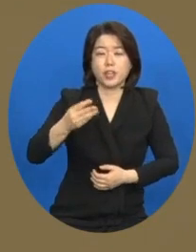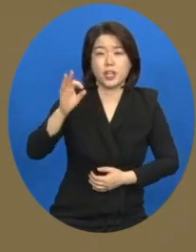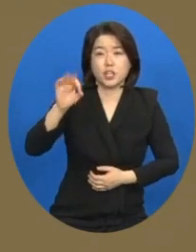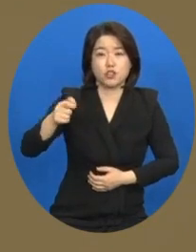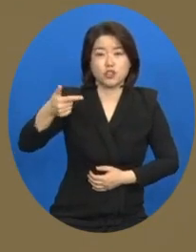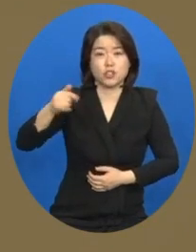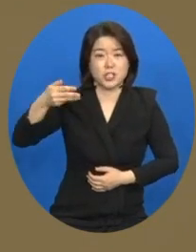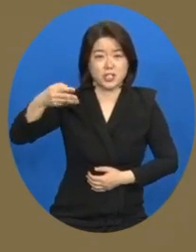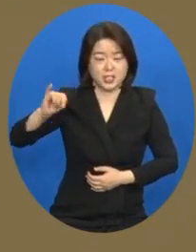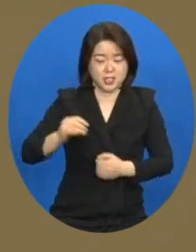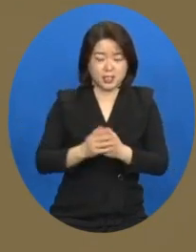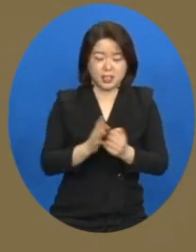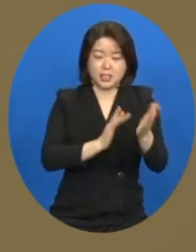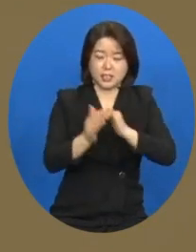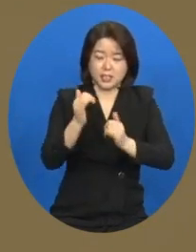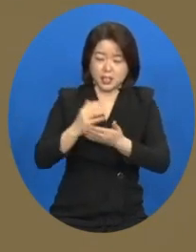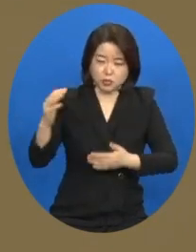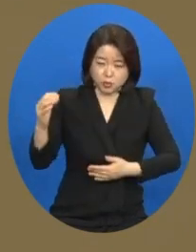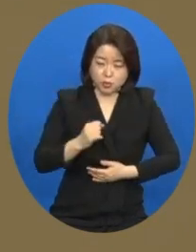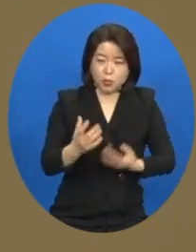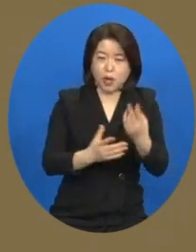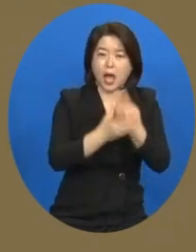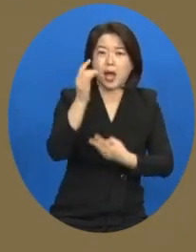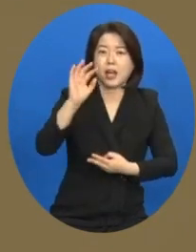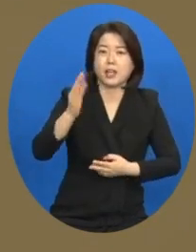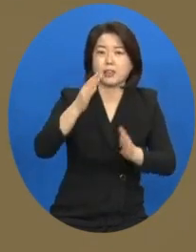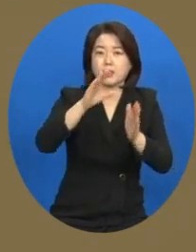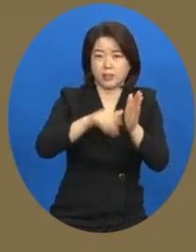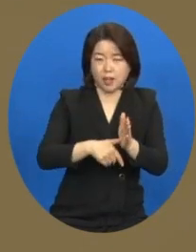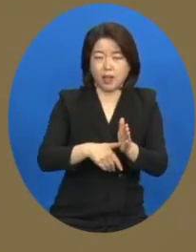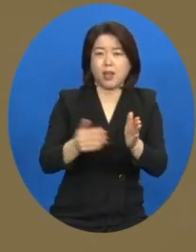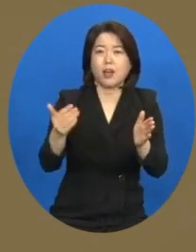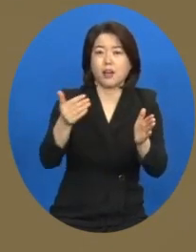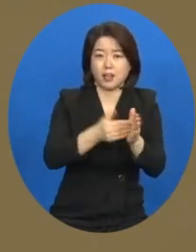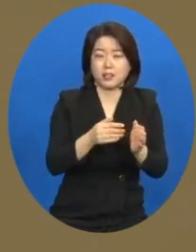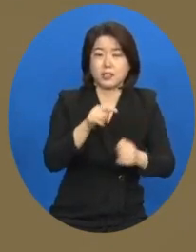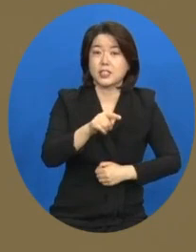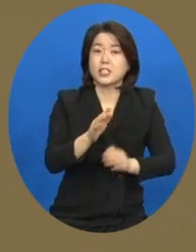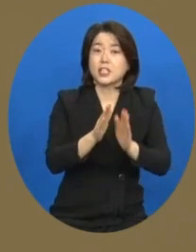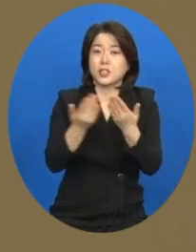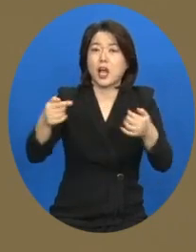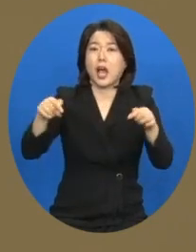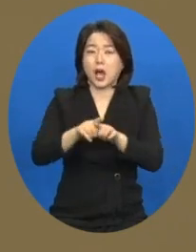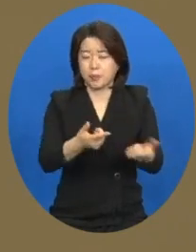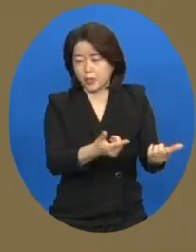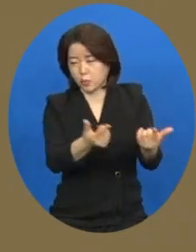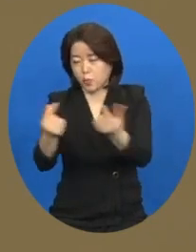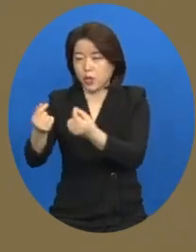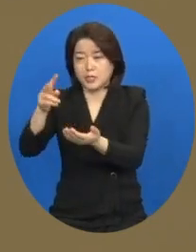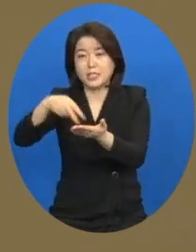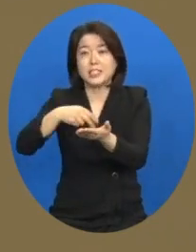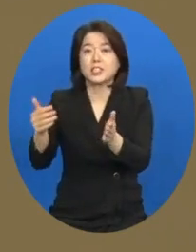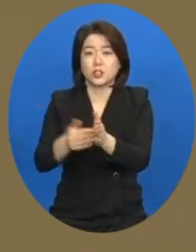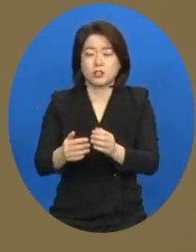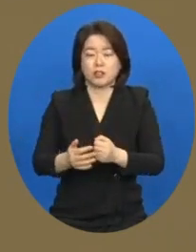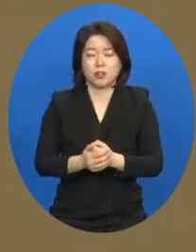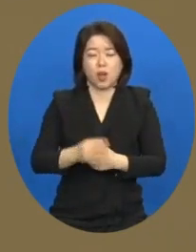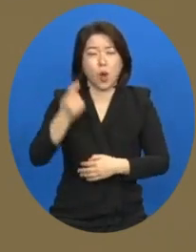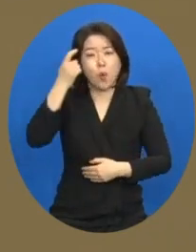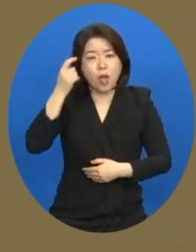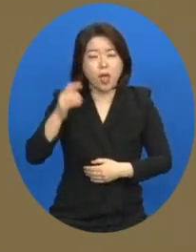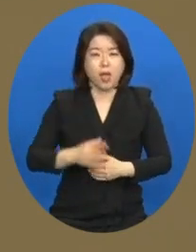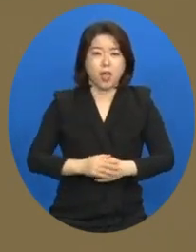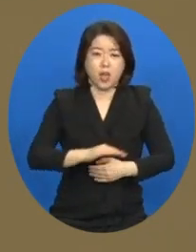제목입니다. 예수로 하나 될 때까지 그 제목의 책을 같이 읽었어요. 왜 그 책을 읽었나? 우리